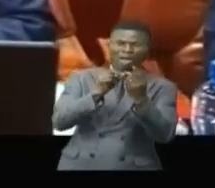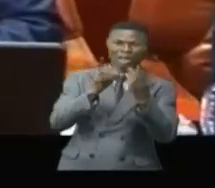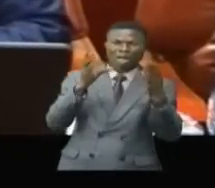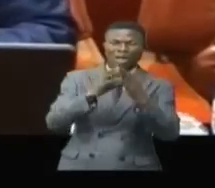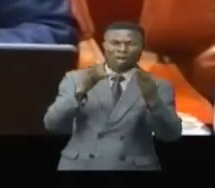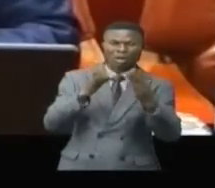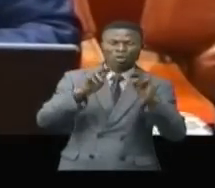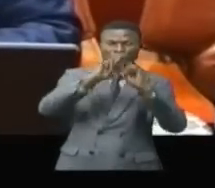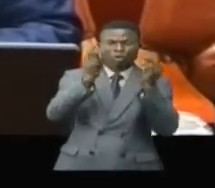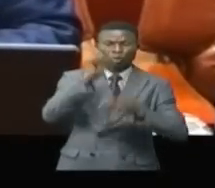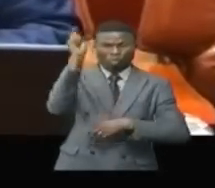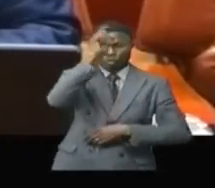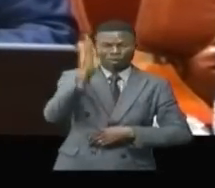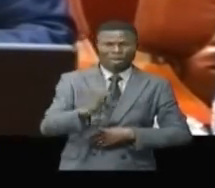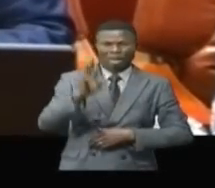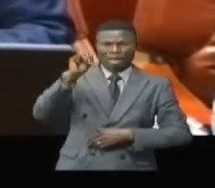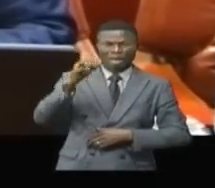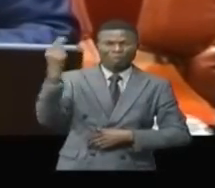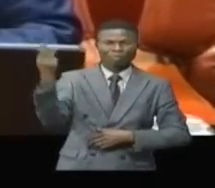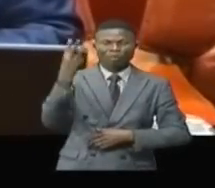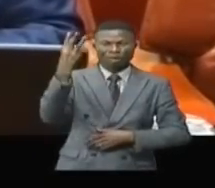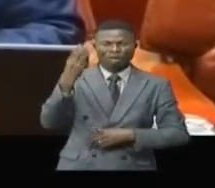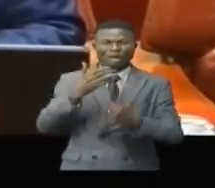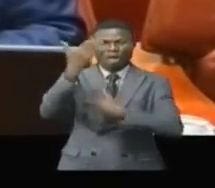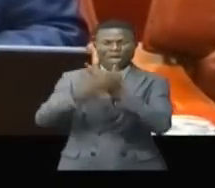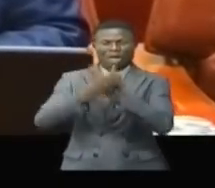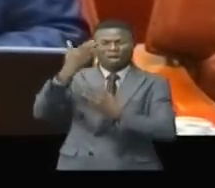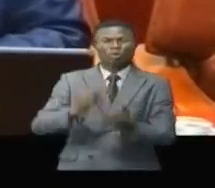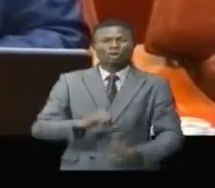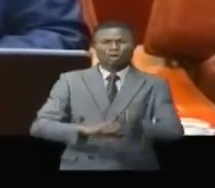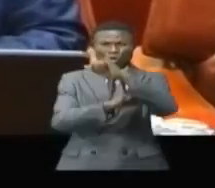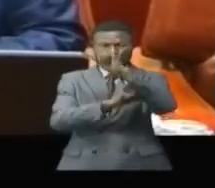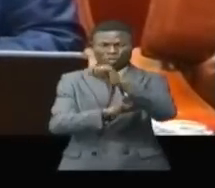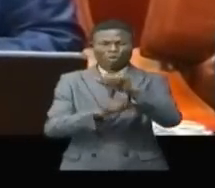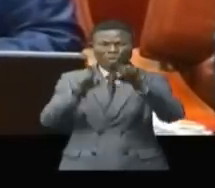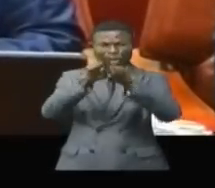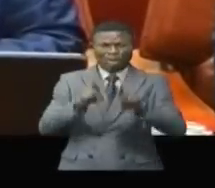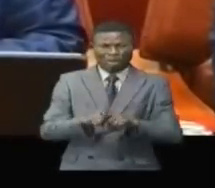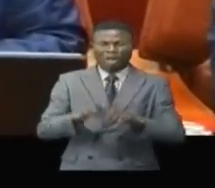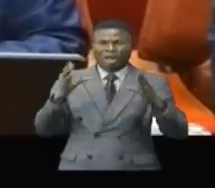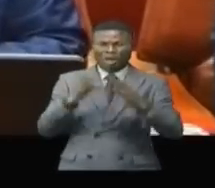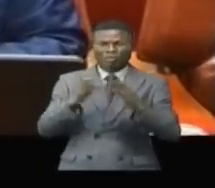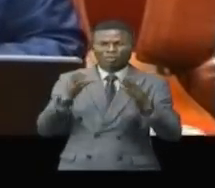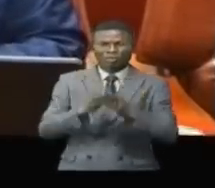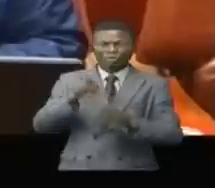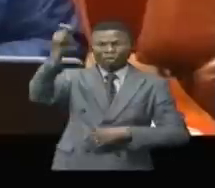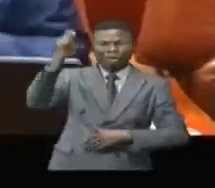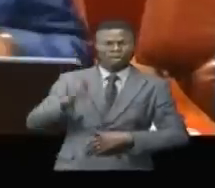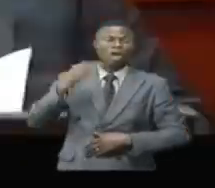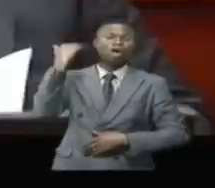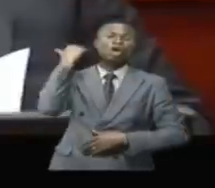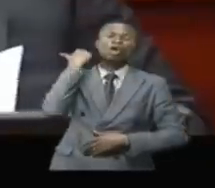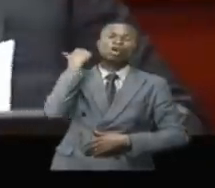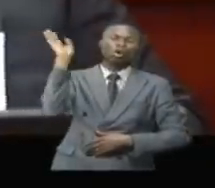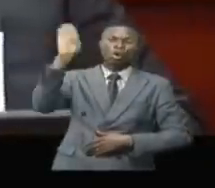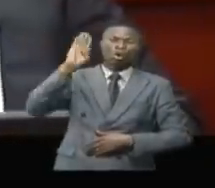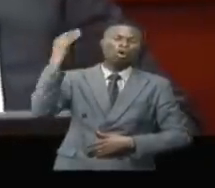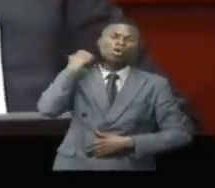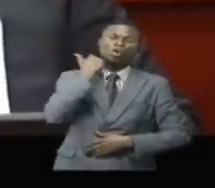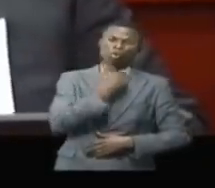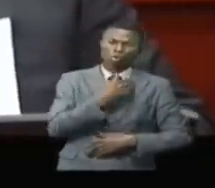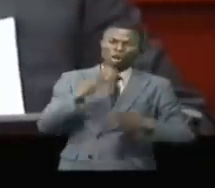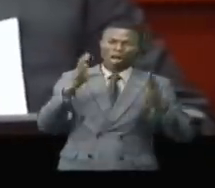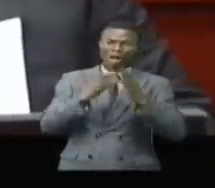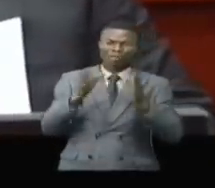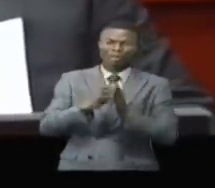mouvement terroriste du M23 appuyé par le Rwanda et celles en cours avec l'armée ougandaise contre les ADF